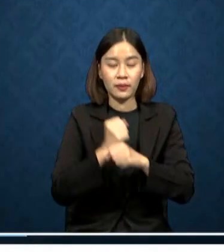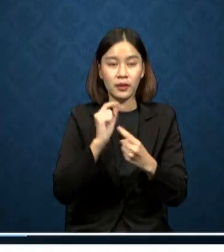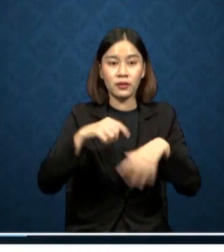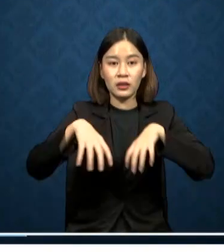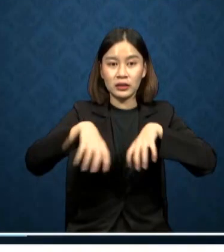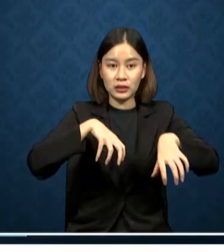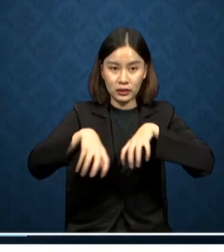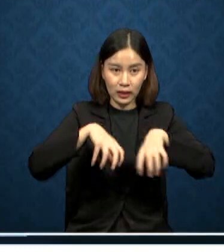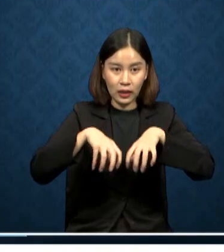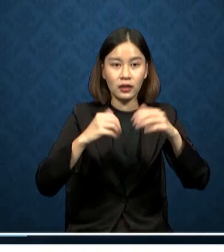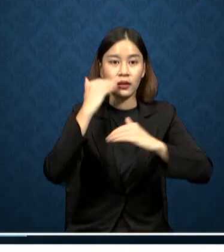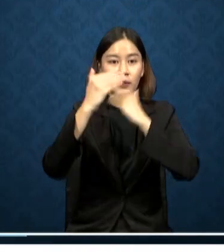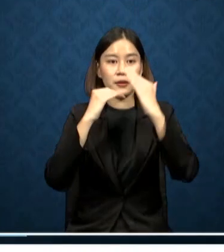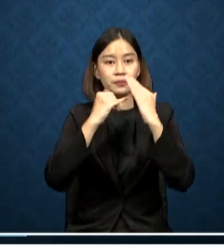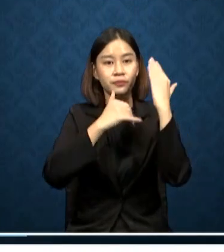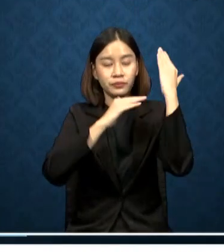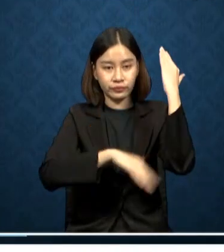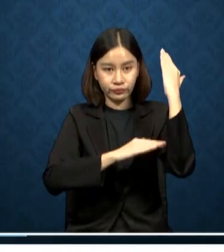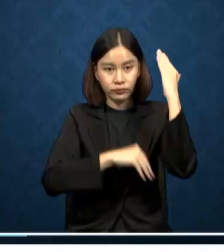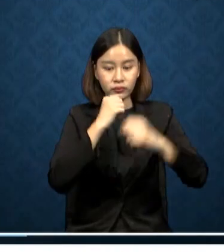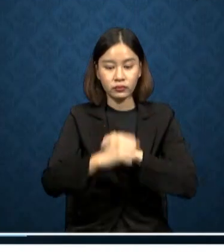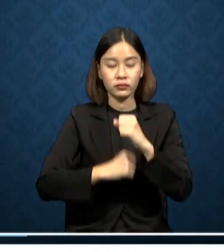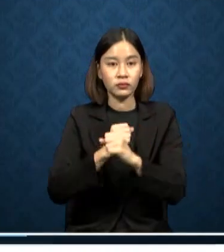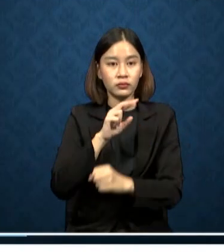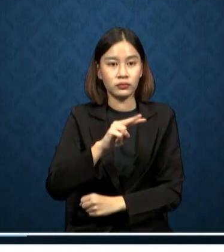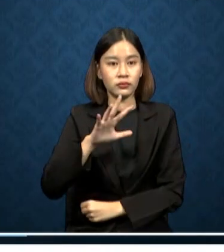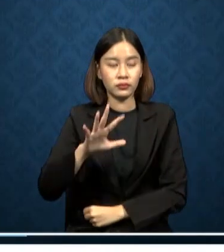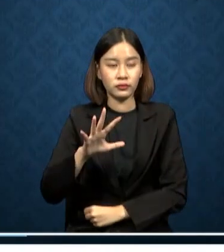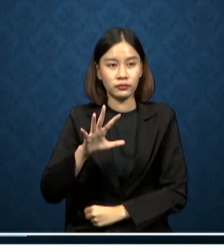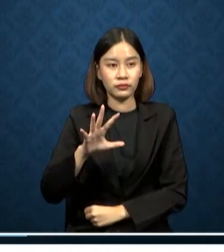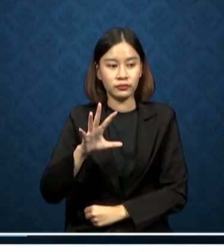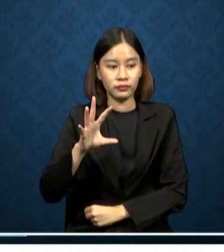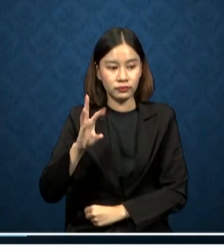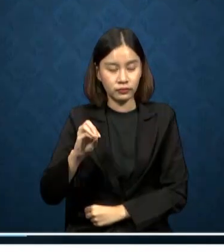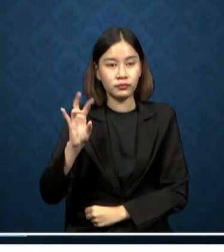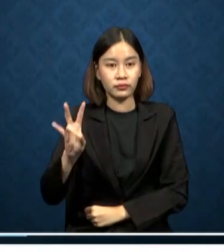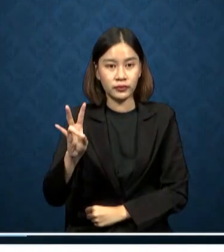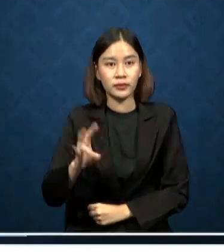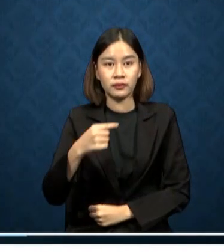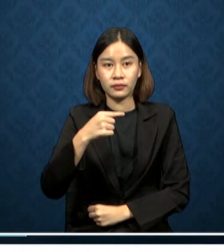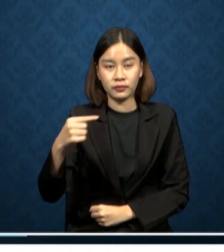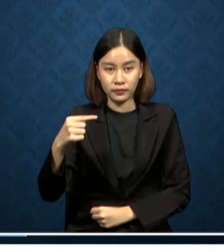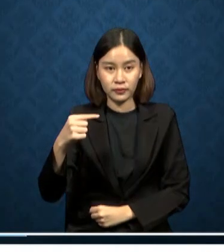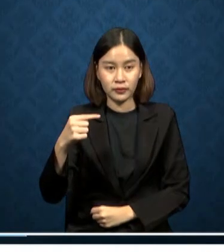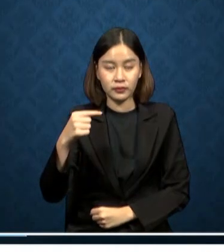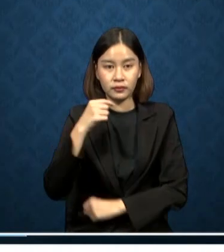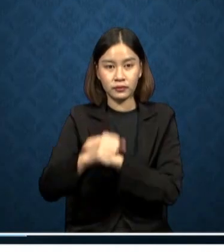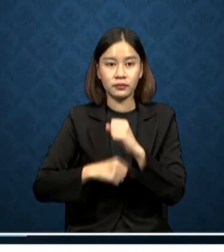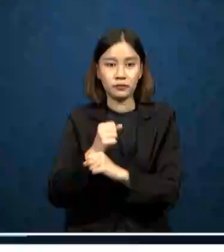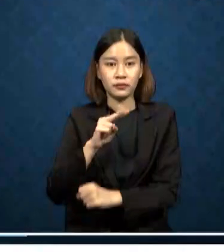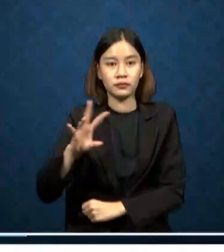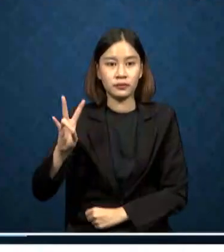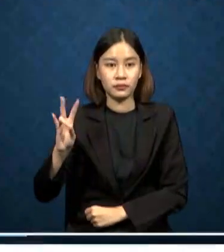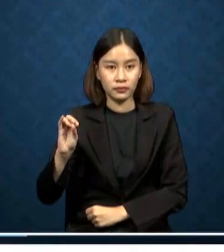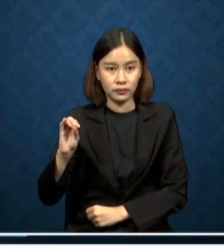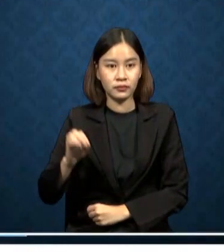ทหารและกพันหารจประเดี่ปีพุษัลาด 2,567 ถึง 2,570